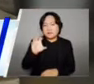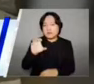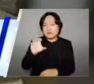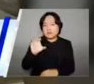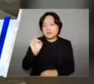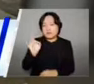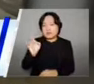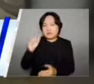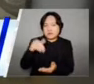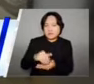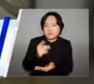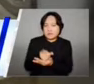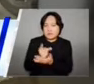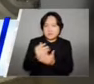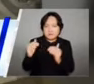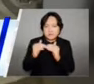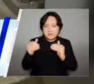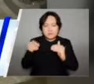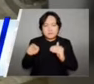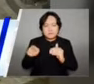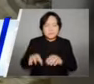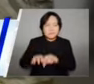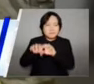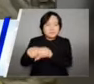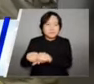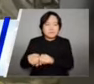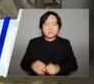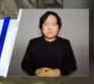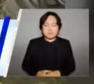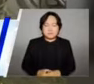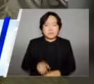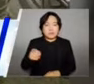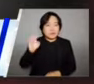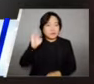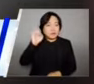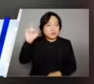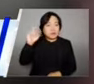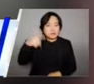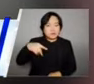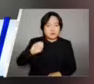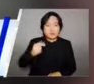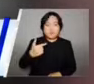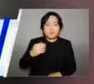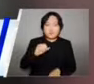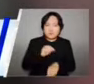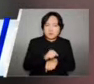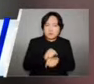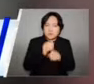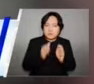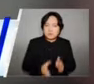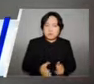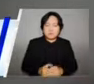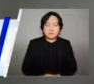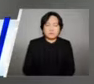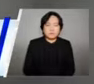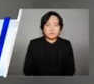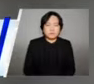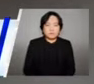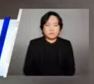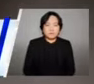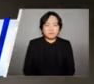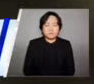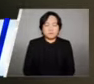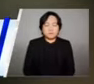dalawang foreign national. Ayon sa SPD, dating Pogo worker si Alias Singh. Since itong in-announce nga na